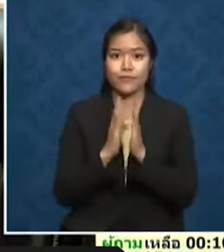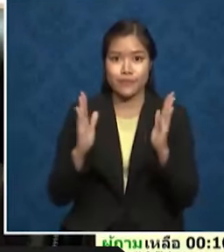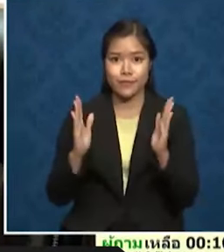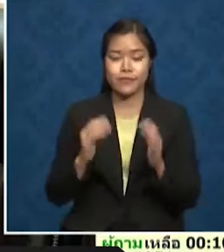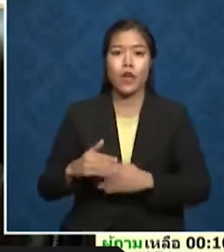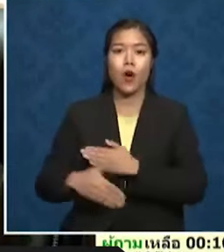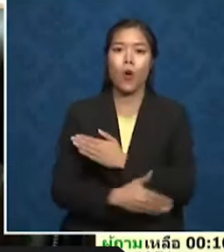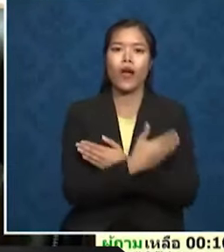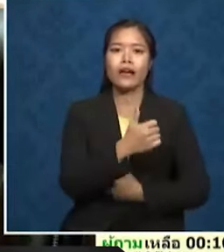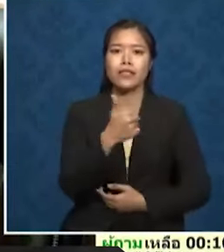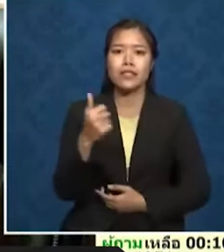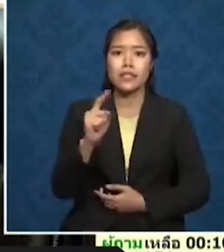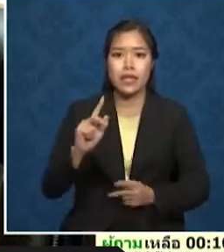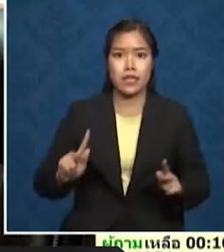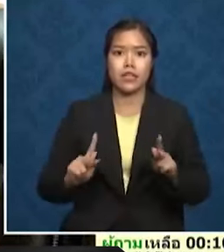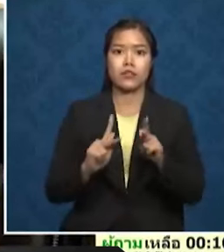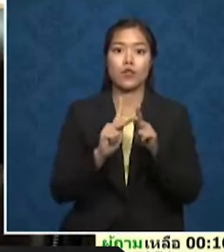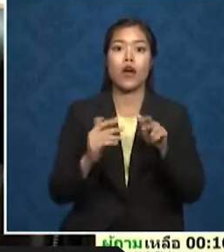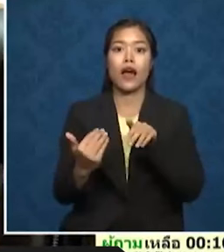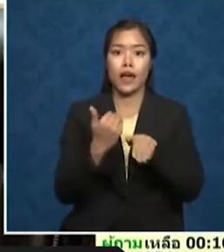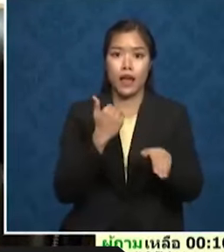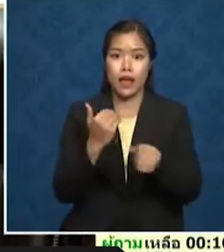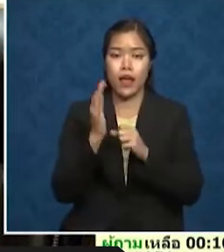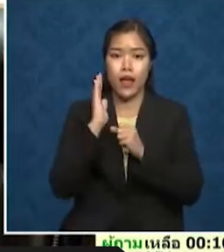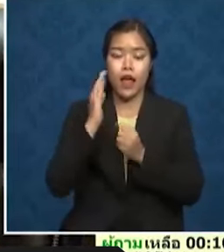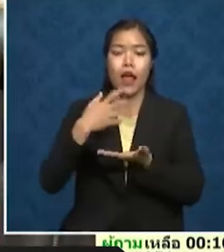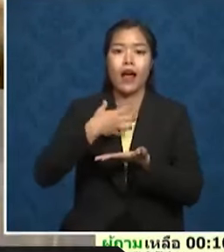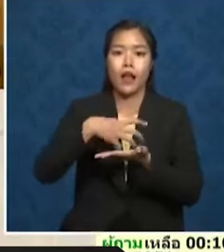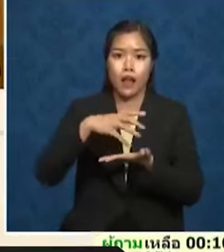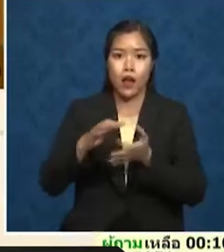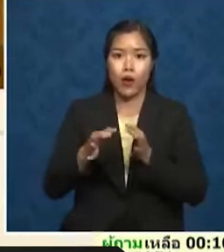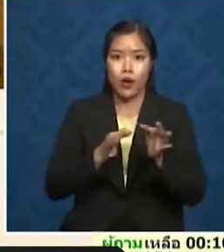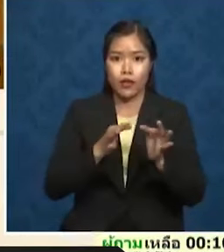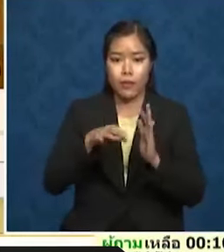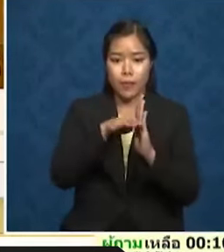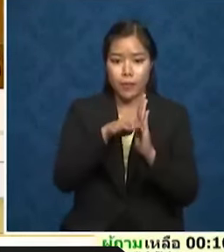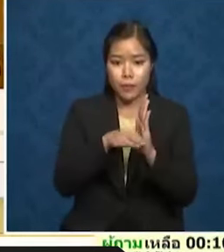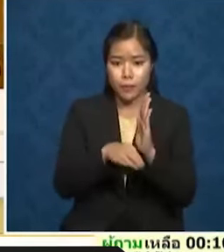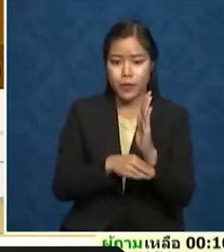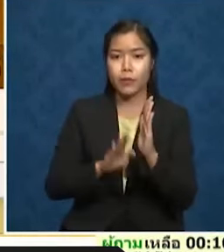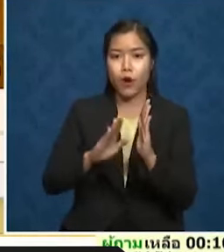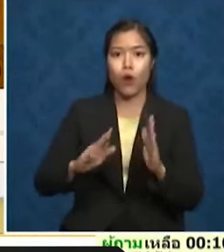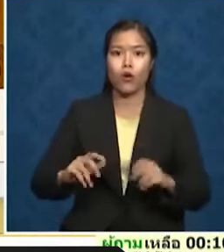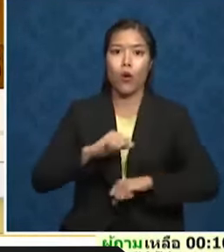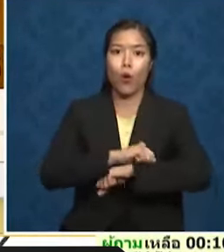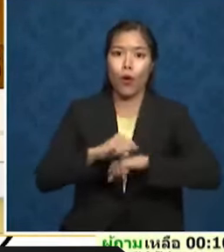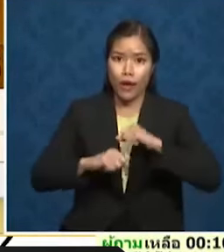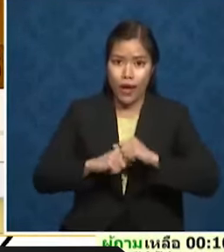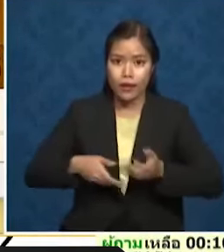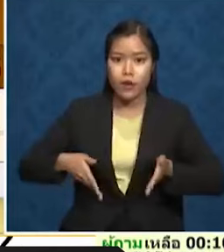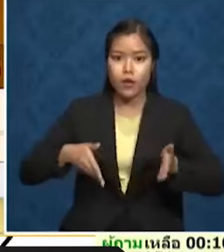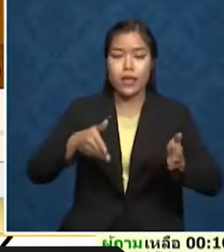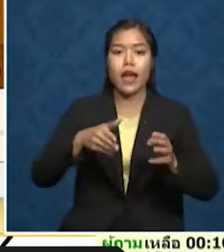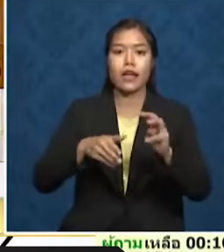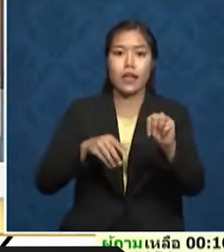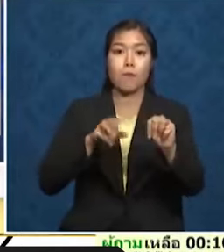นโอกาสที่ดีที่กระทรวงคมนาคมจะได้รายงานถึงความคืบหน้าของโครงการก่อสร้าง M6 ค่ะดิฉันขอน